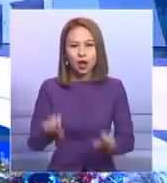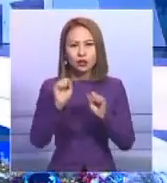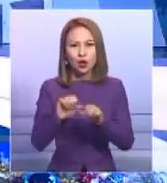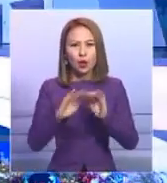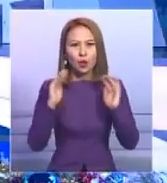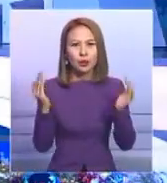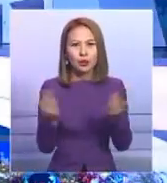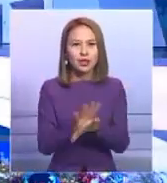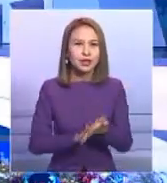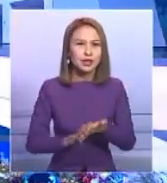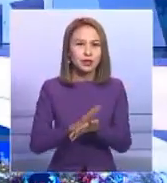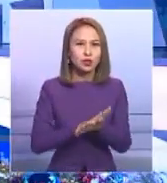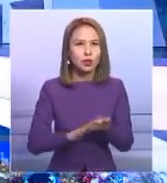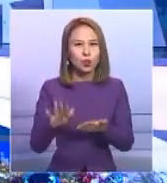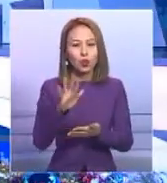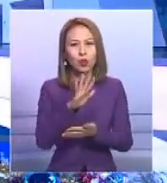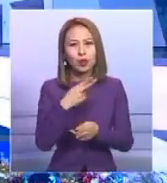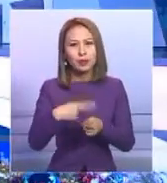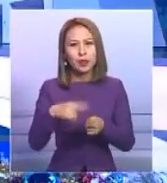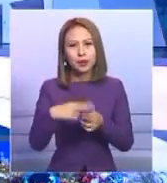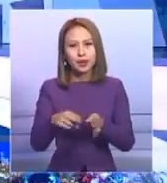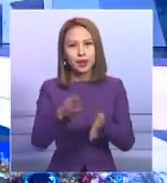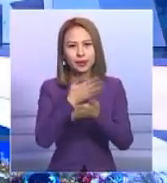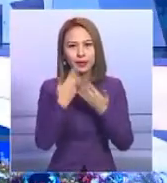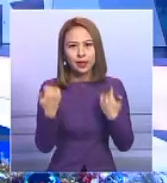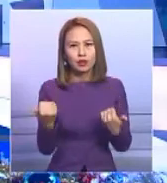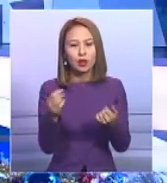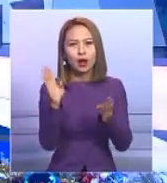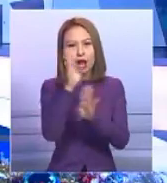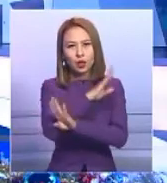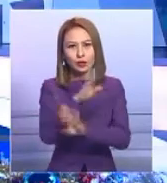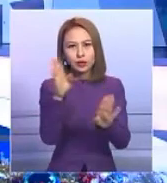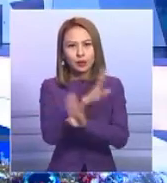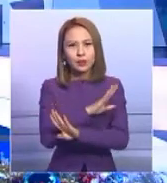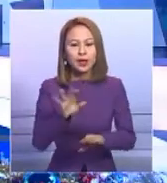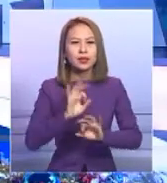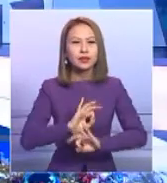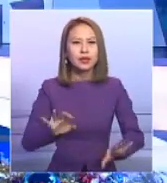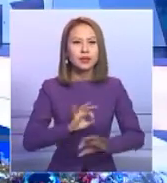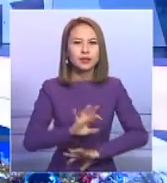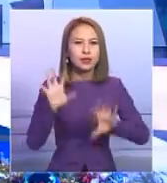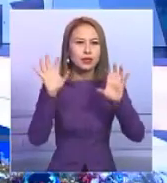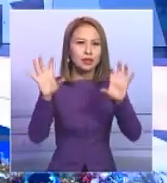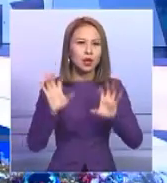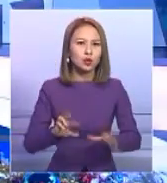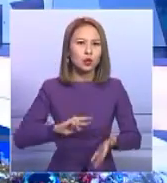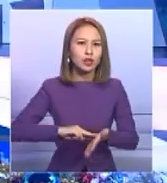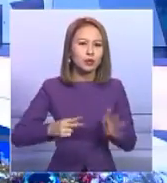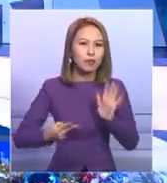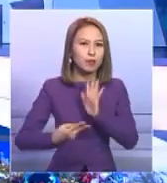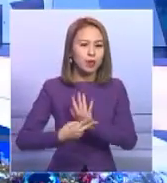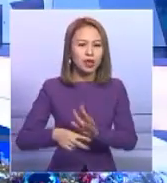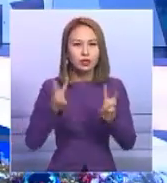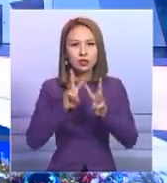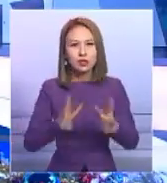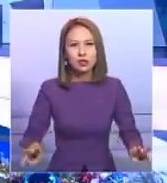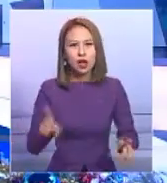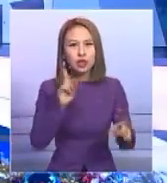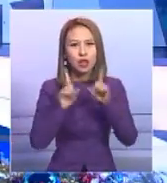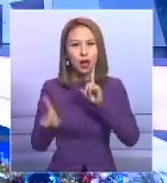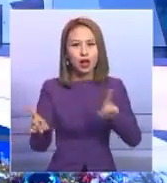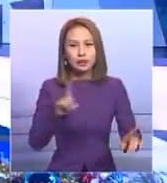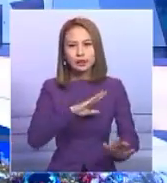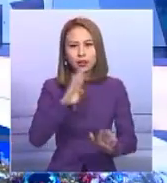Қоршаған ортаға еш зияны жоқ коммерциялық нысандарға экологиялық талап азаяды. Тиісті заң жобасы мәжілістің